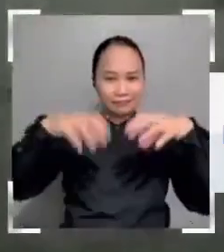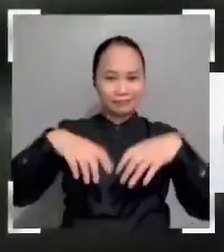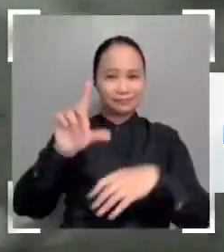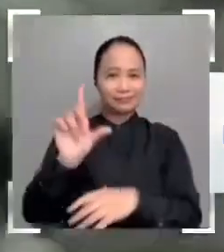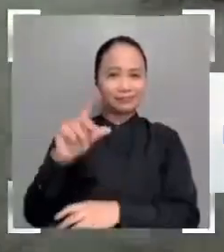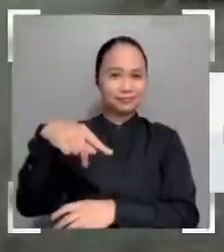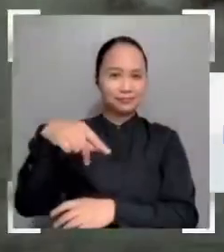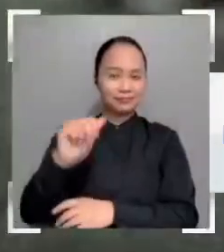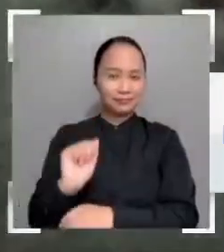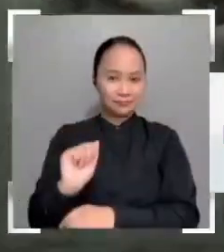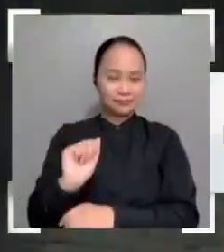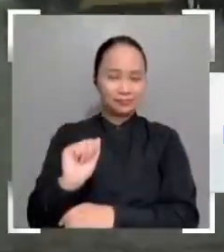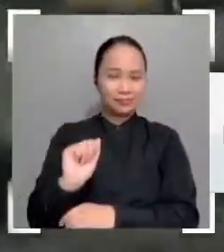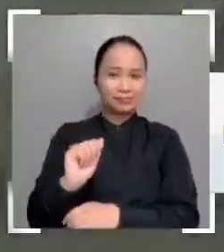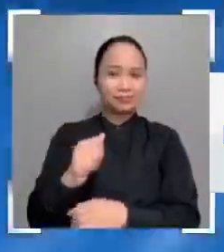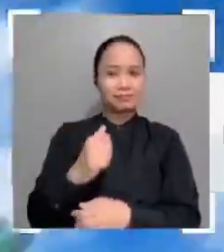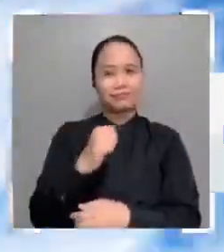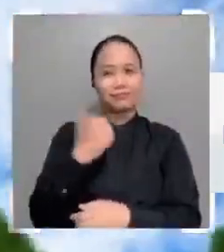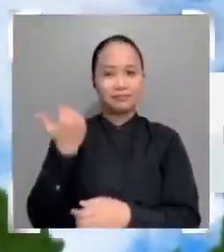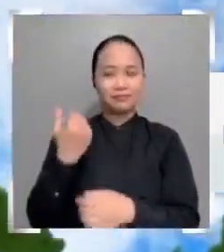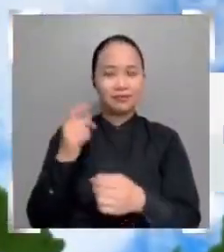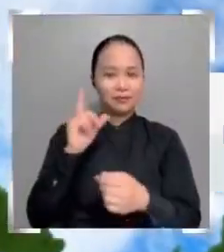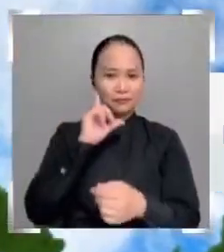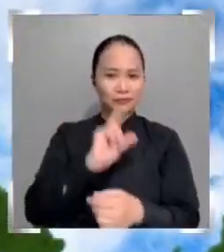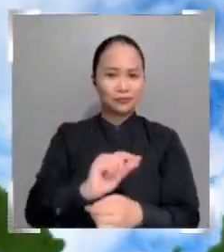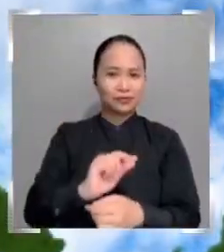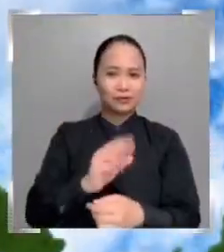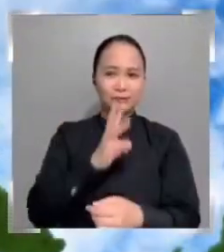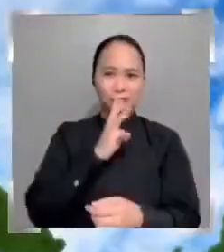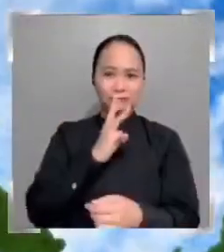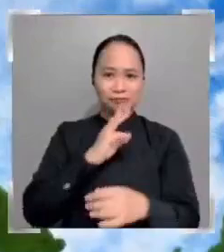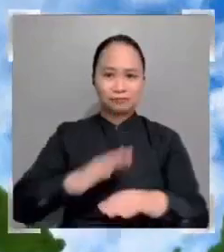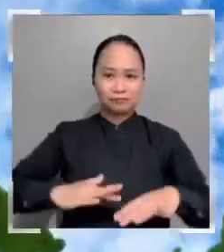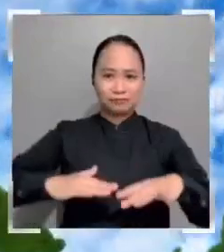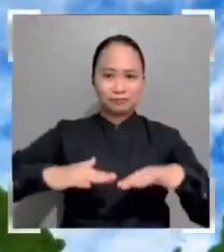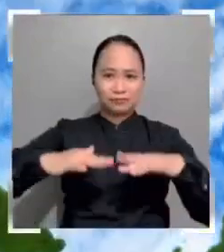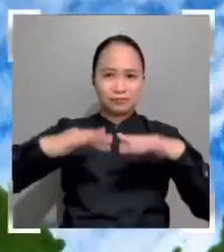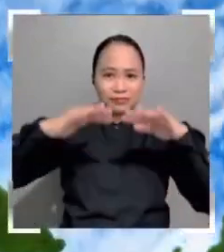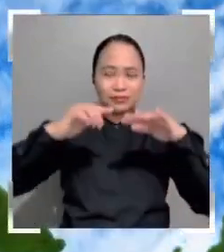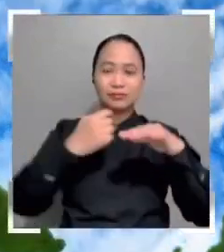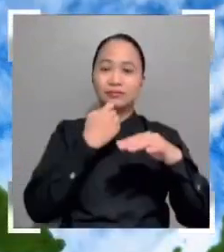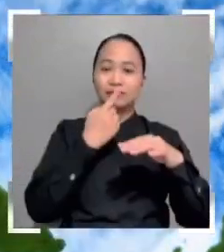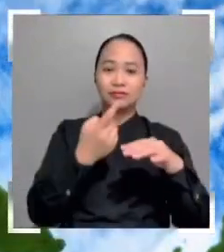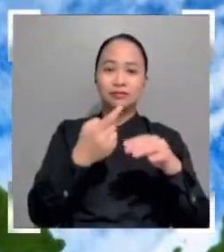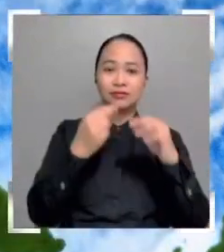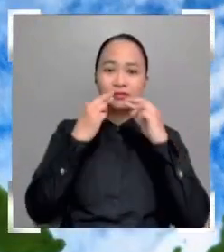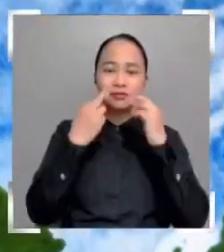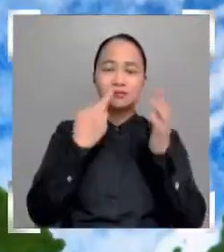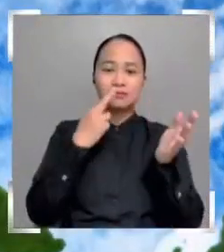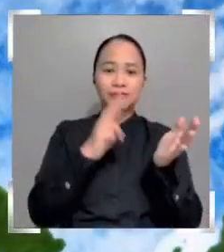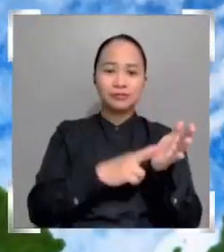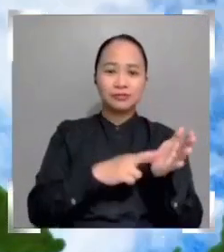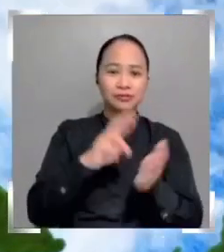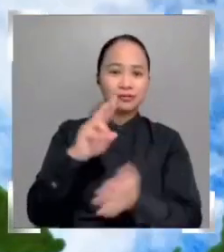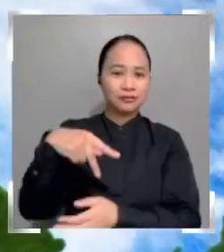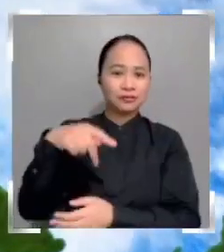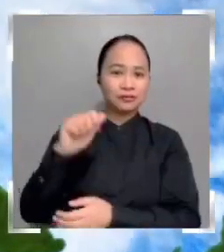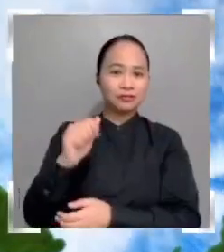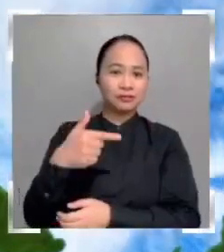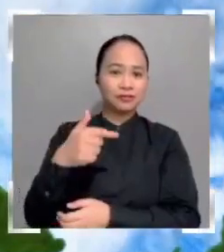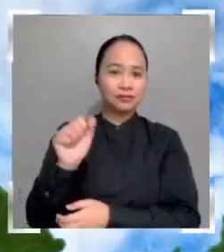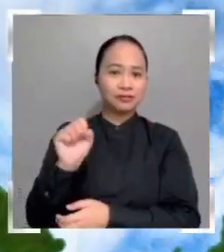City, mabilis na umapaw ang tubig. Ayon sa PAGASA, dulot ng bumalik na LPA na napapaloob sa umiiral